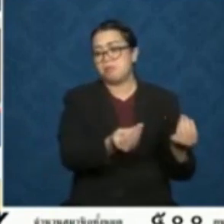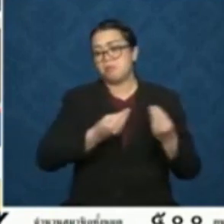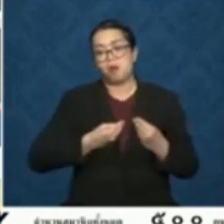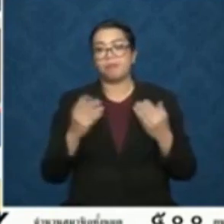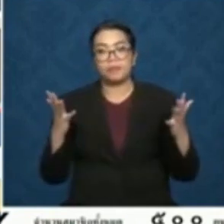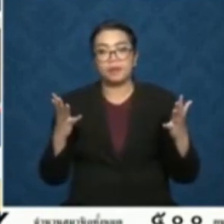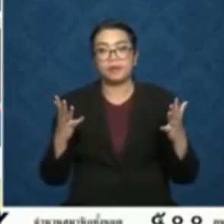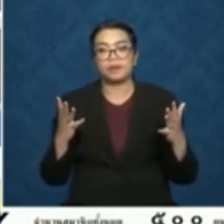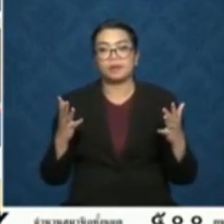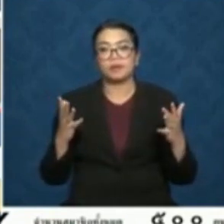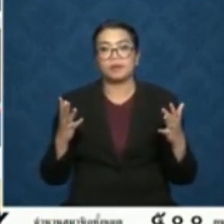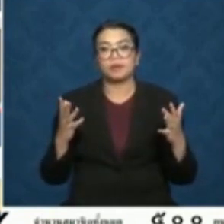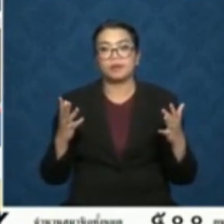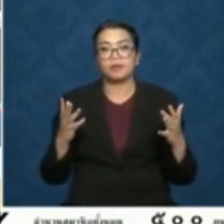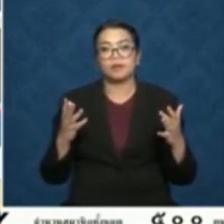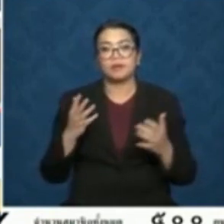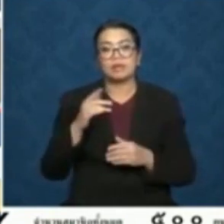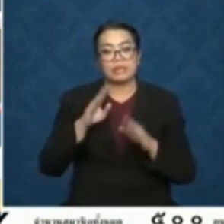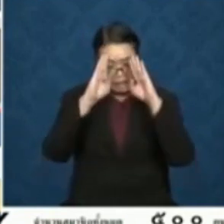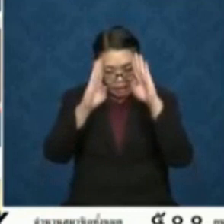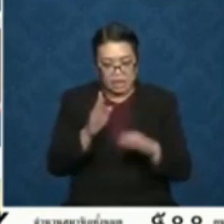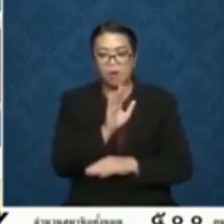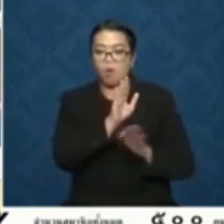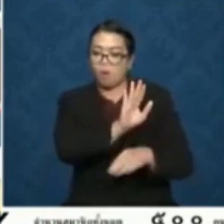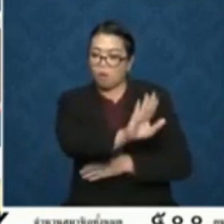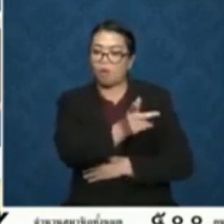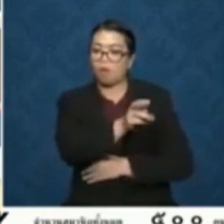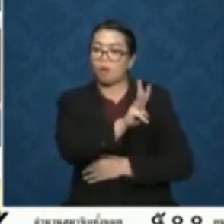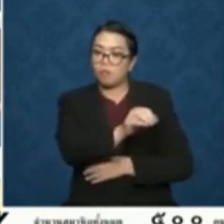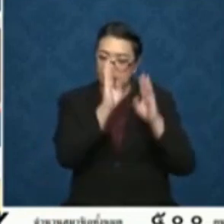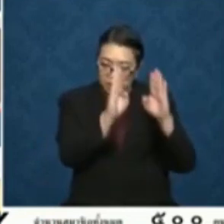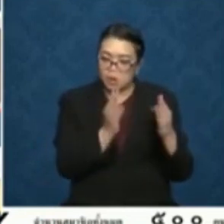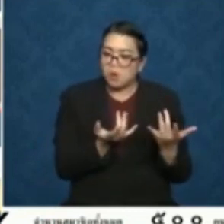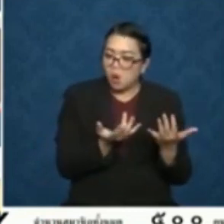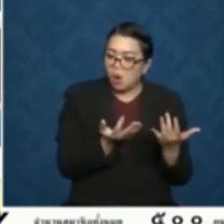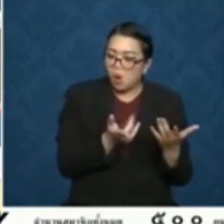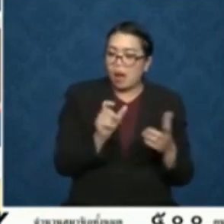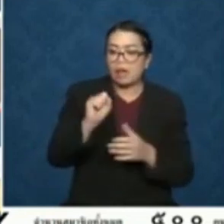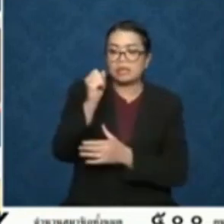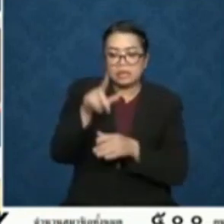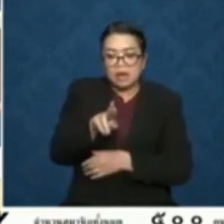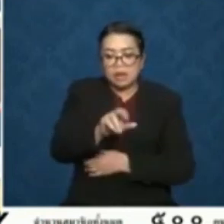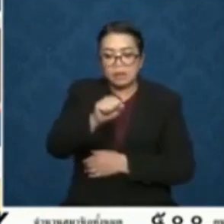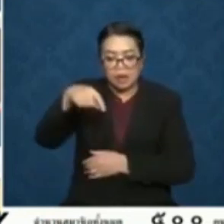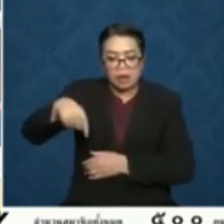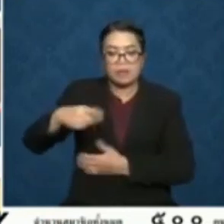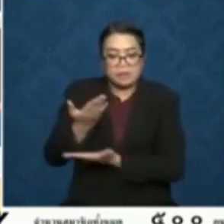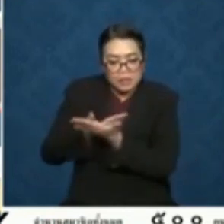การกฤษฎีกาตอบว่าไม่มีการมอบหมายใดๆทั้งสิ้นเจตนาของครม.ตอน